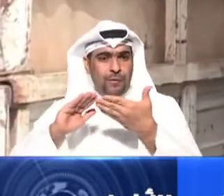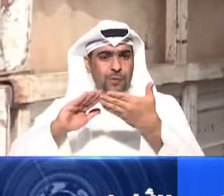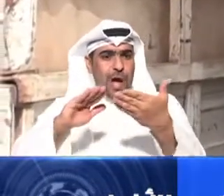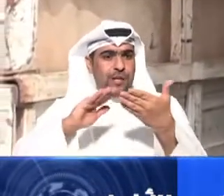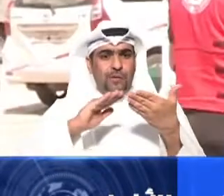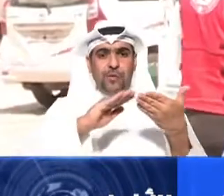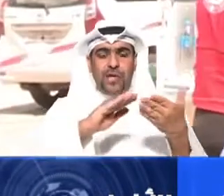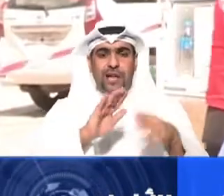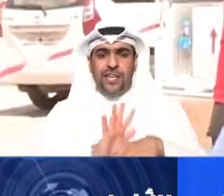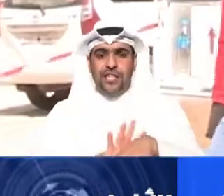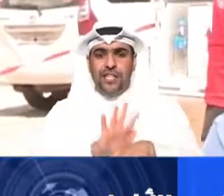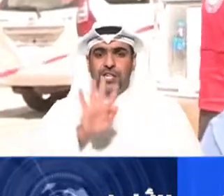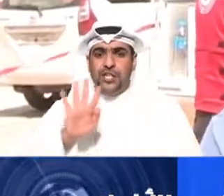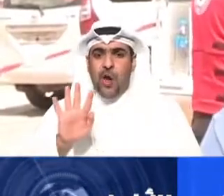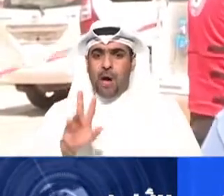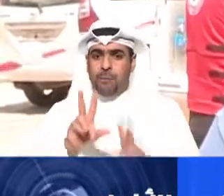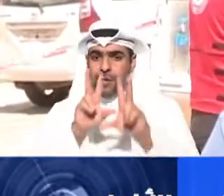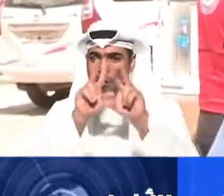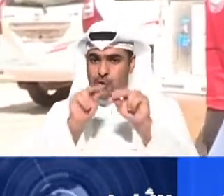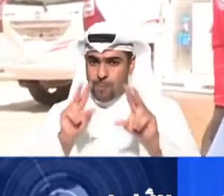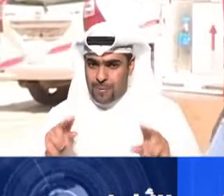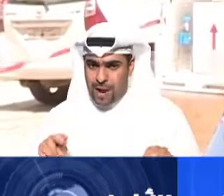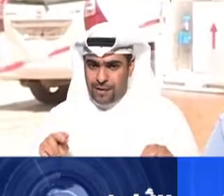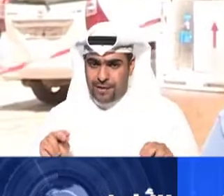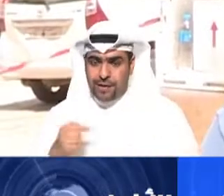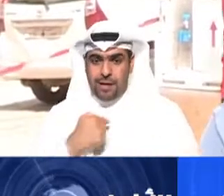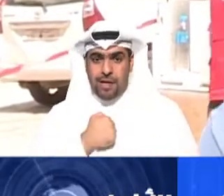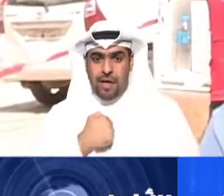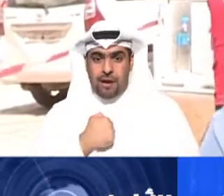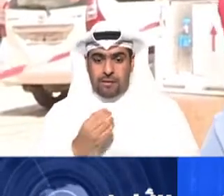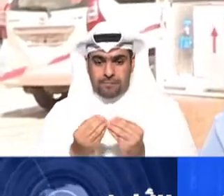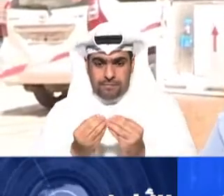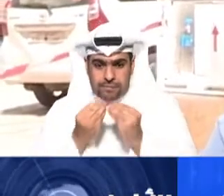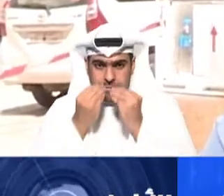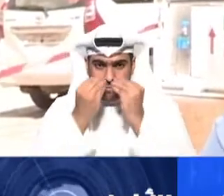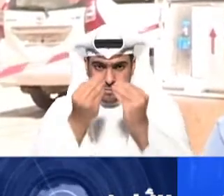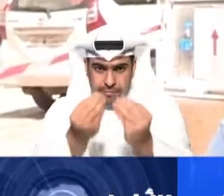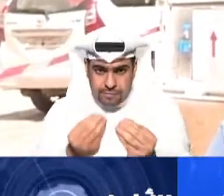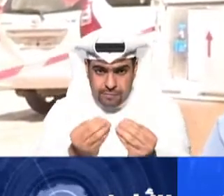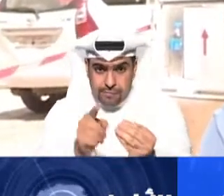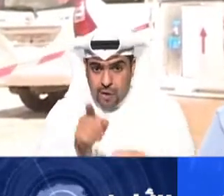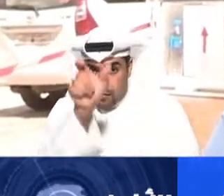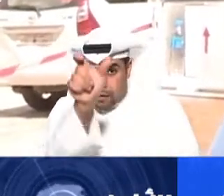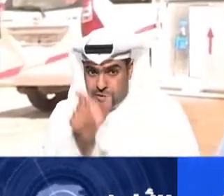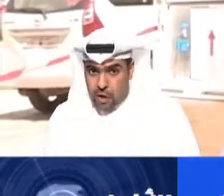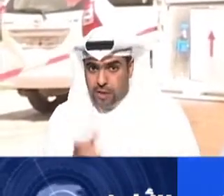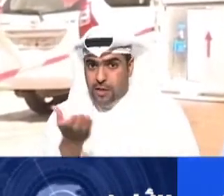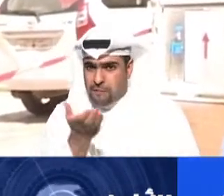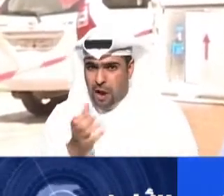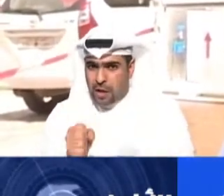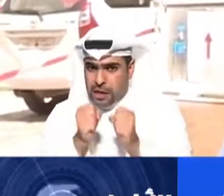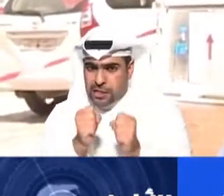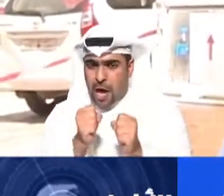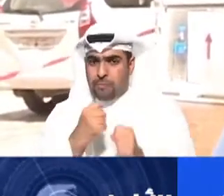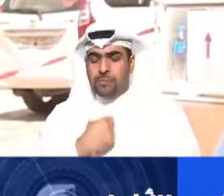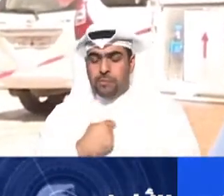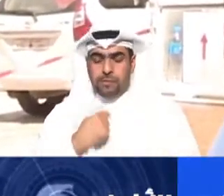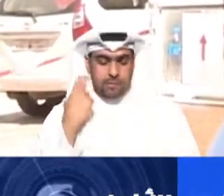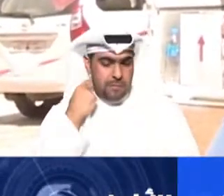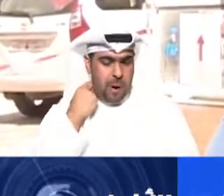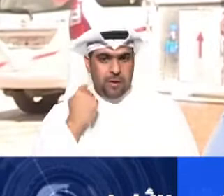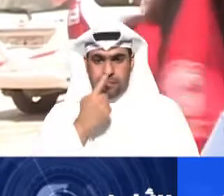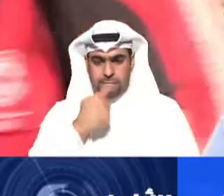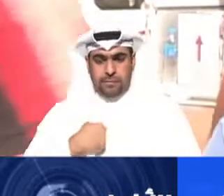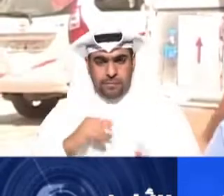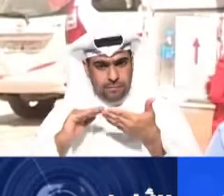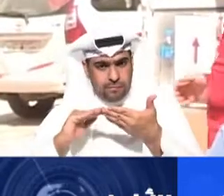نقوم بتوصيل هذه المساهمات يدا بيد إلى مستحقيها إن شاء الله، ومستمرين في العطاء الإنساني عبر هذه الأنشطة الإنسانية، سواء من خلال